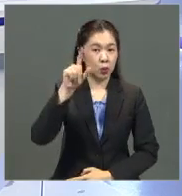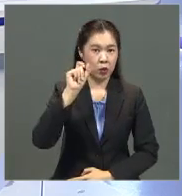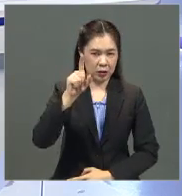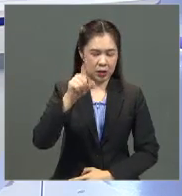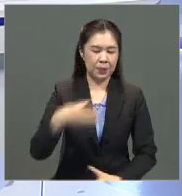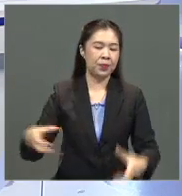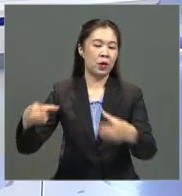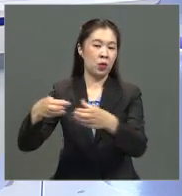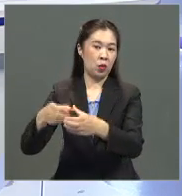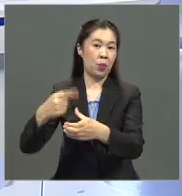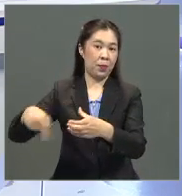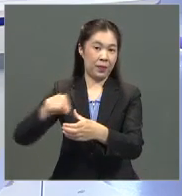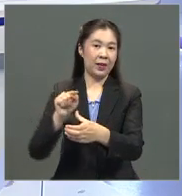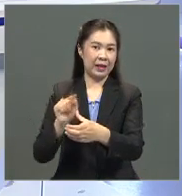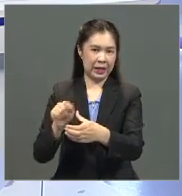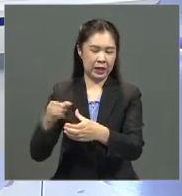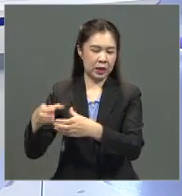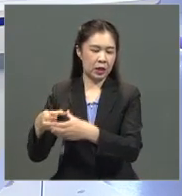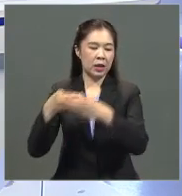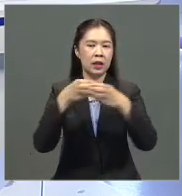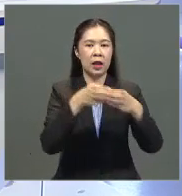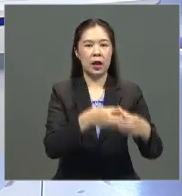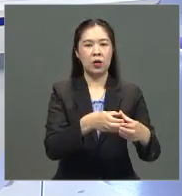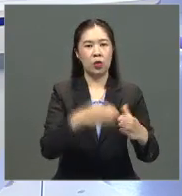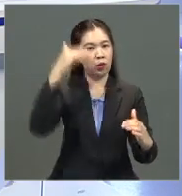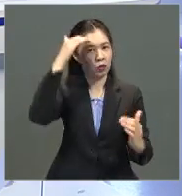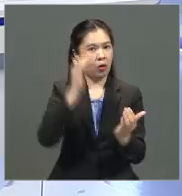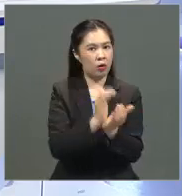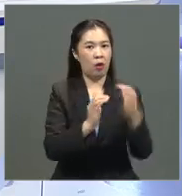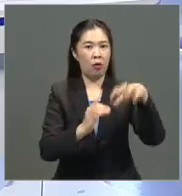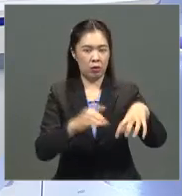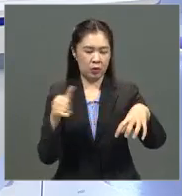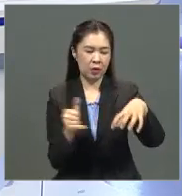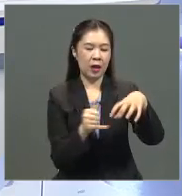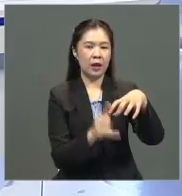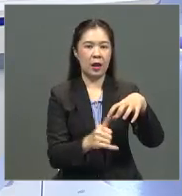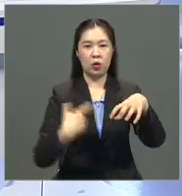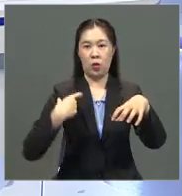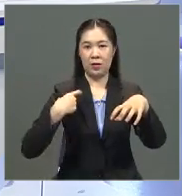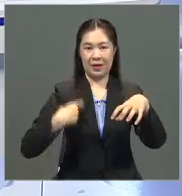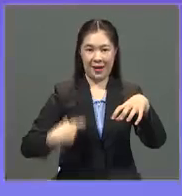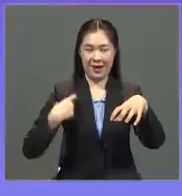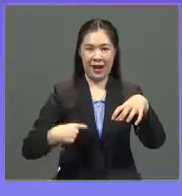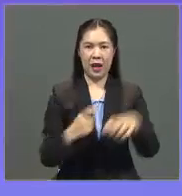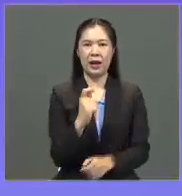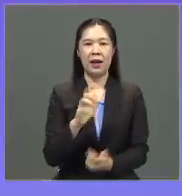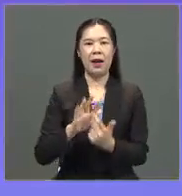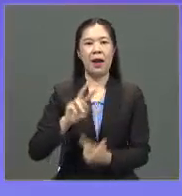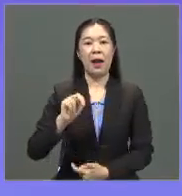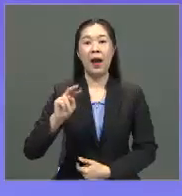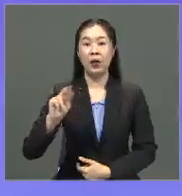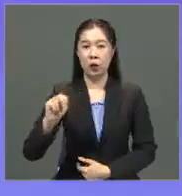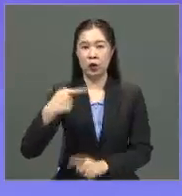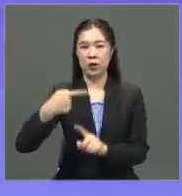ที่อีกหนึ่งกลุ่มที่ถูกควบคุมตัวไปที่สนชนะสงครามอันนี้เป็นในส่วนของค่ะนายอานนท์ครับอันนี้เป็นเรื่องทองสิ